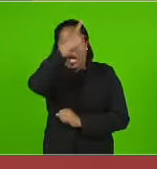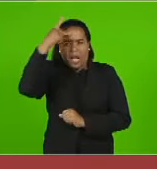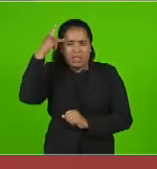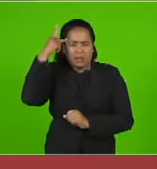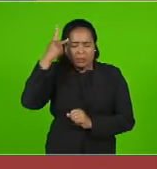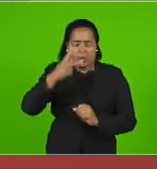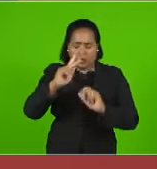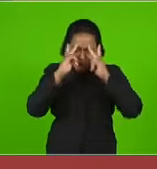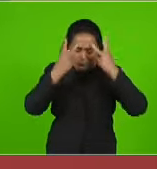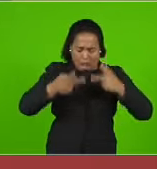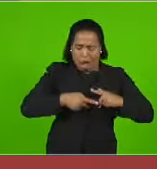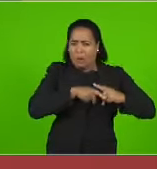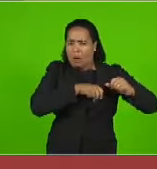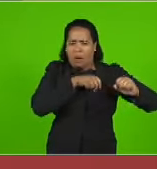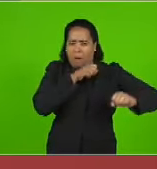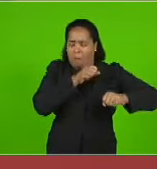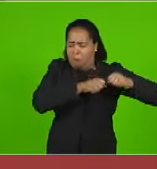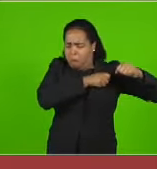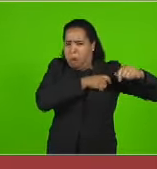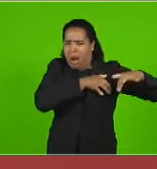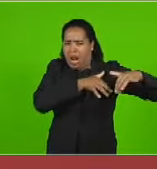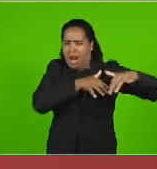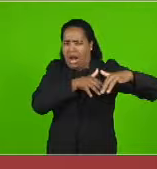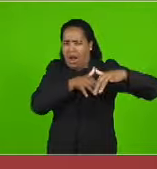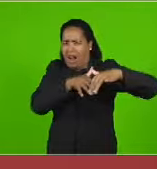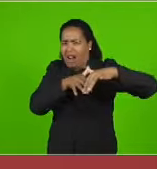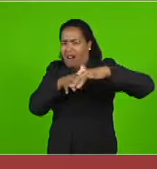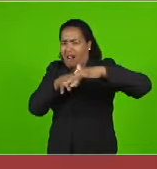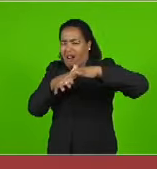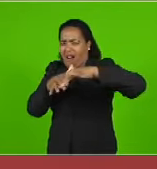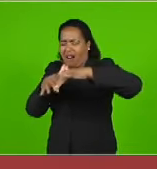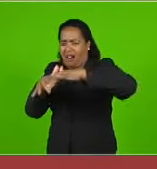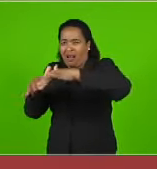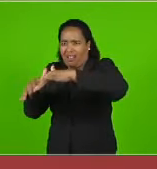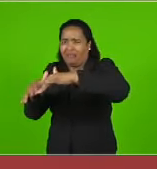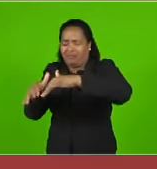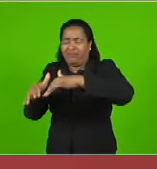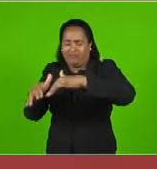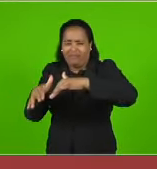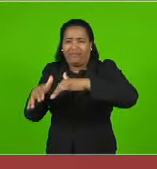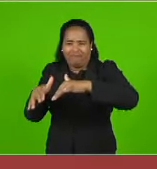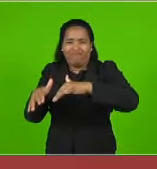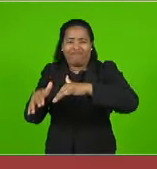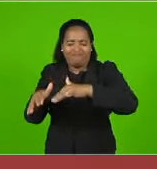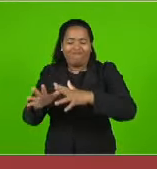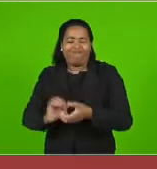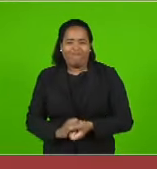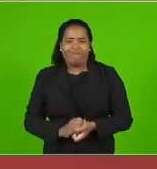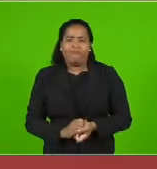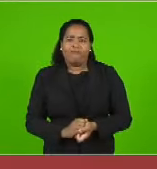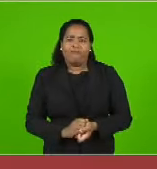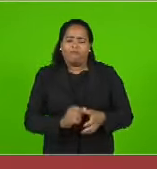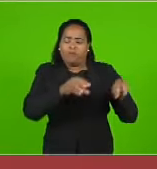покажем ту миграцию. Помните то, что мы сказали, когда многие будут метаться из стороны в сторону, и